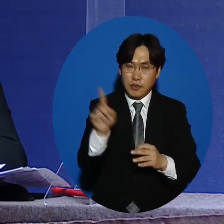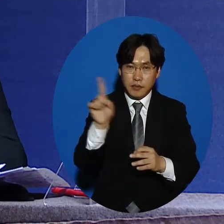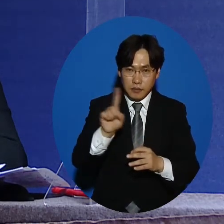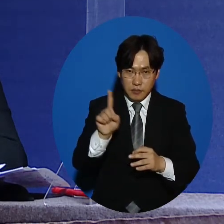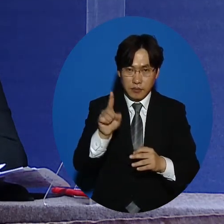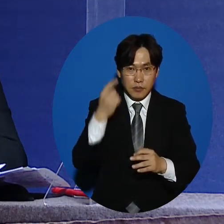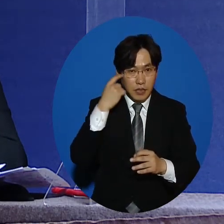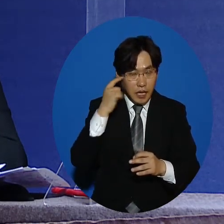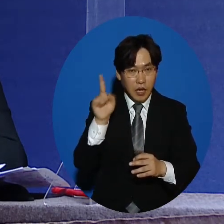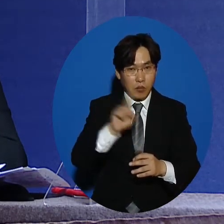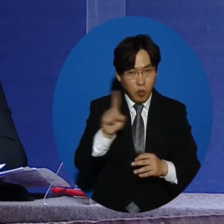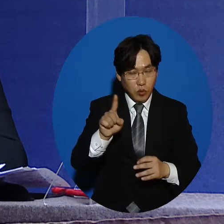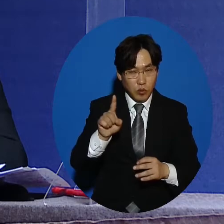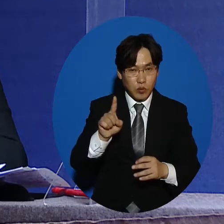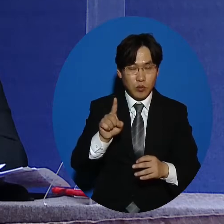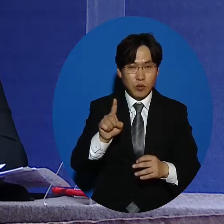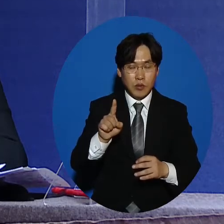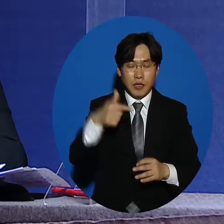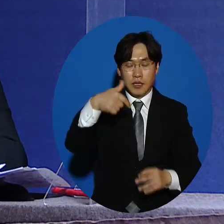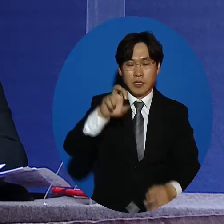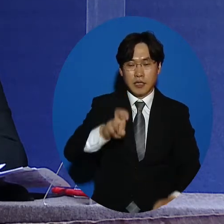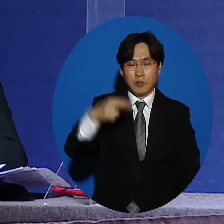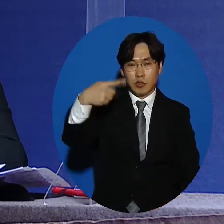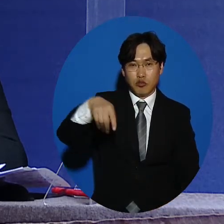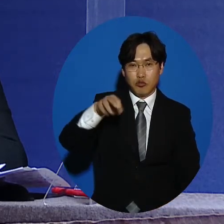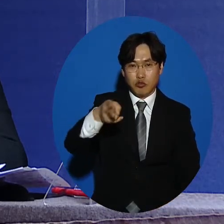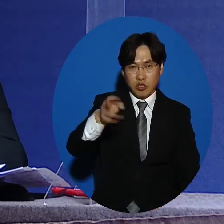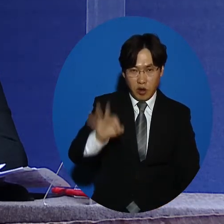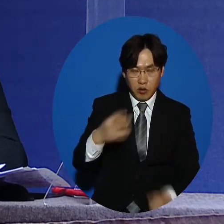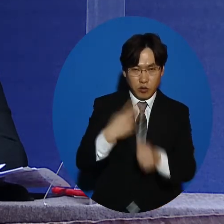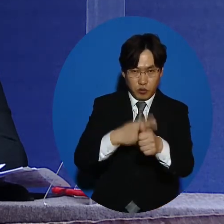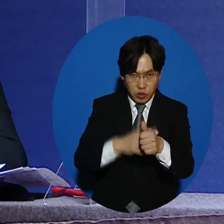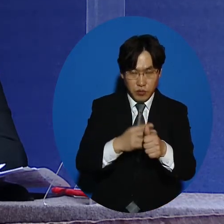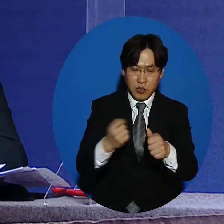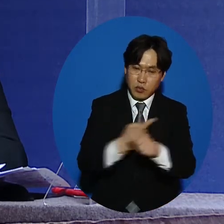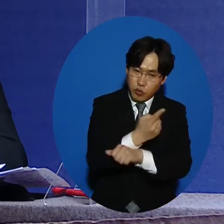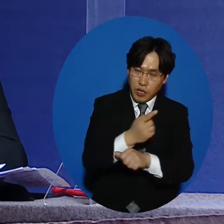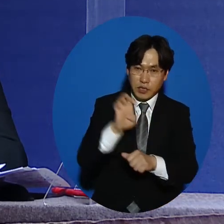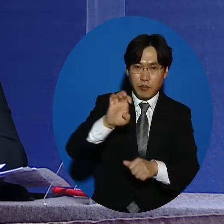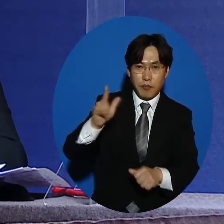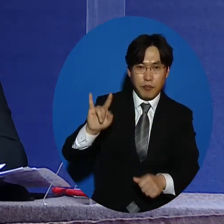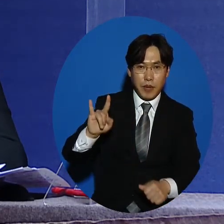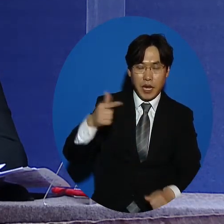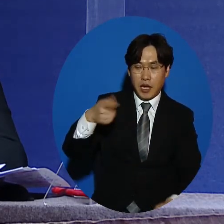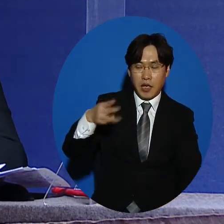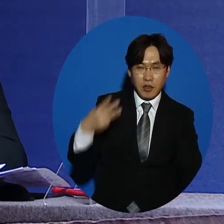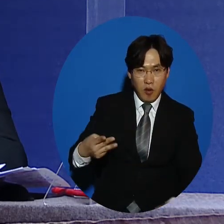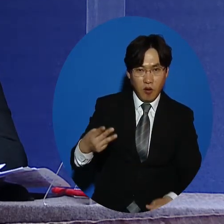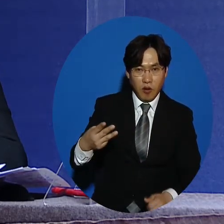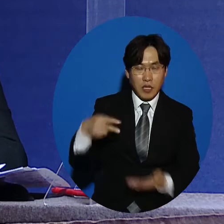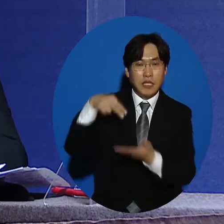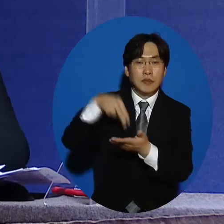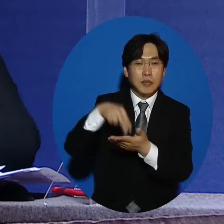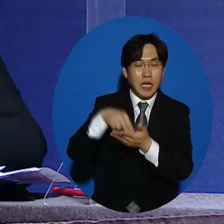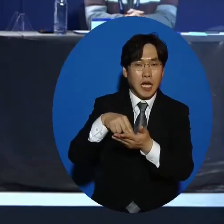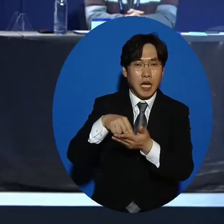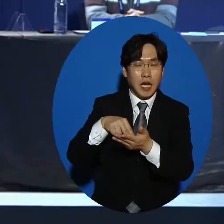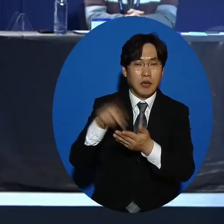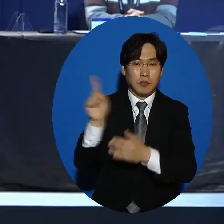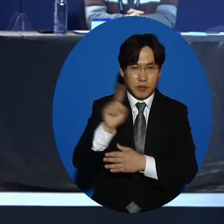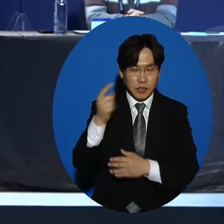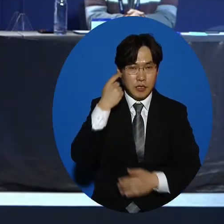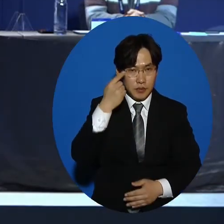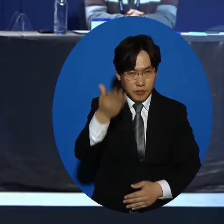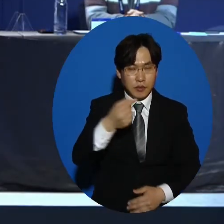생각하시는지 김두영 교수님과 토론자님들께서 어떻게 생각하시는지 질문 드립니다. 우리